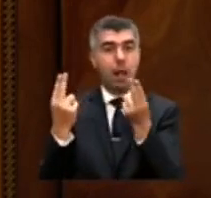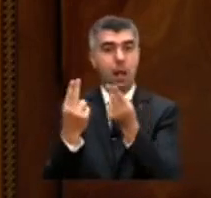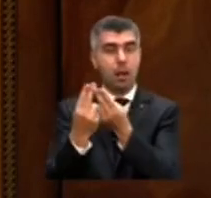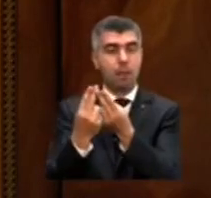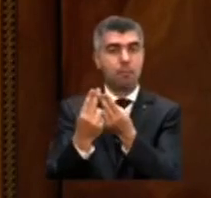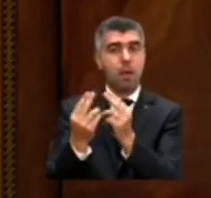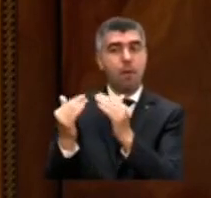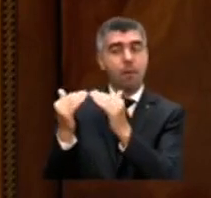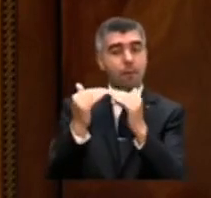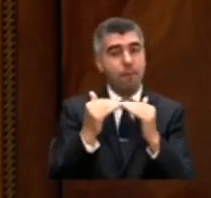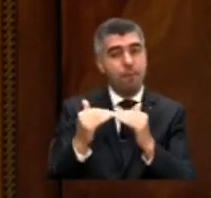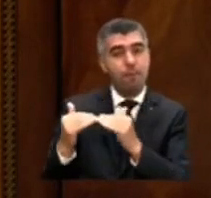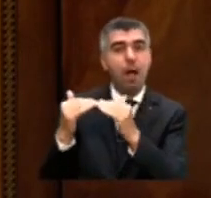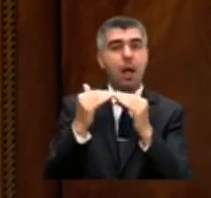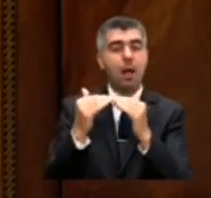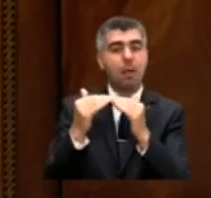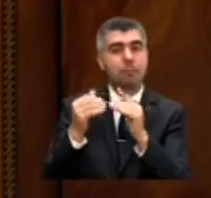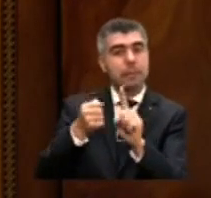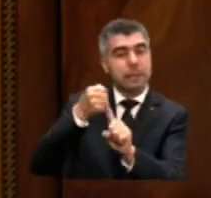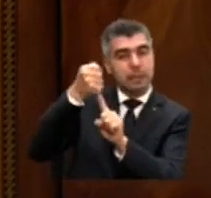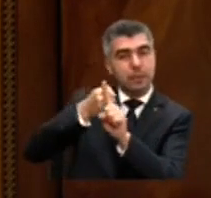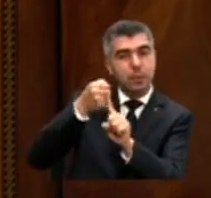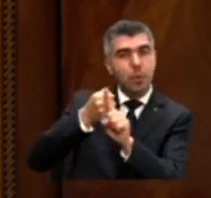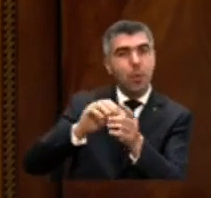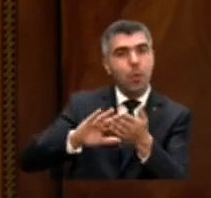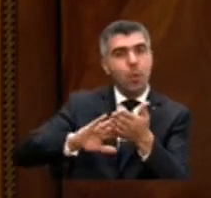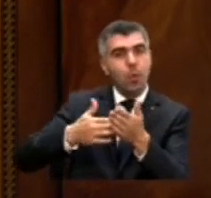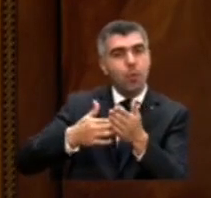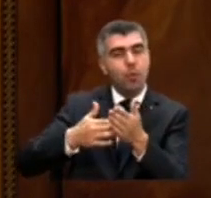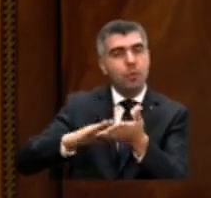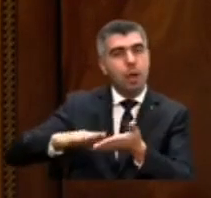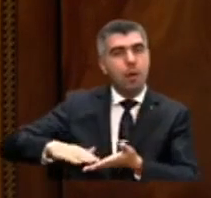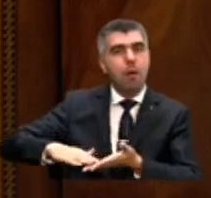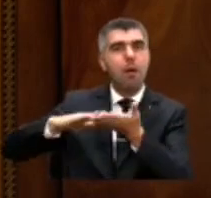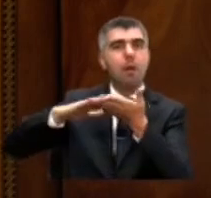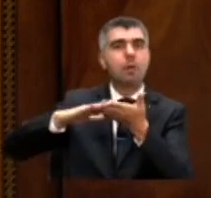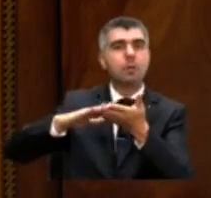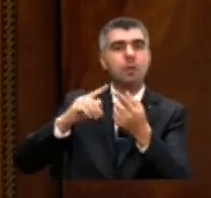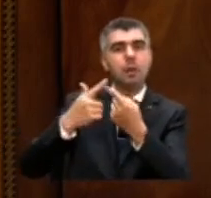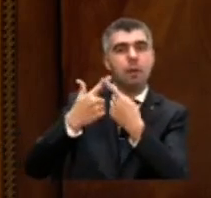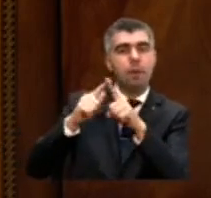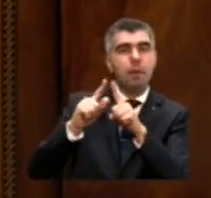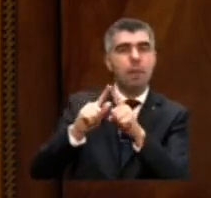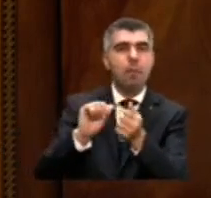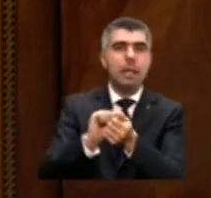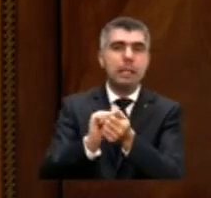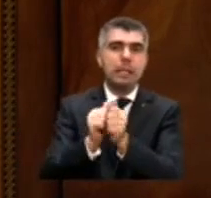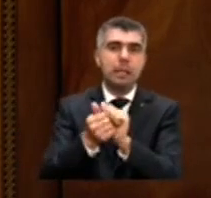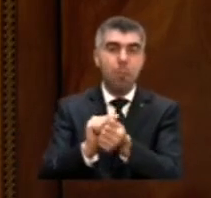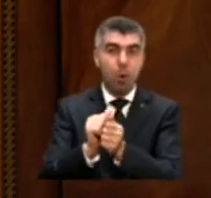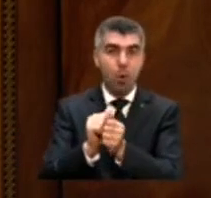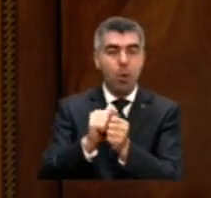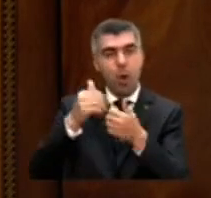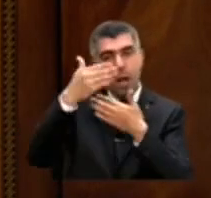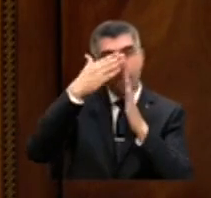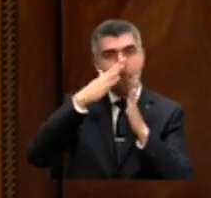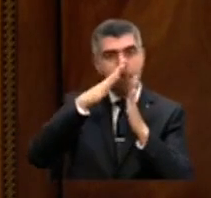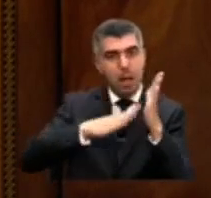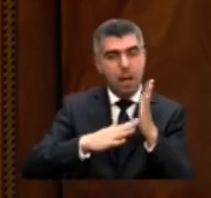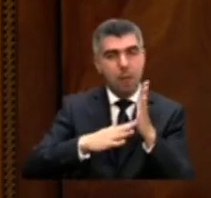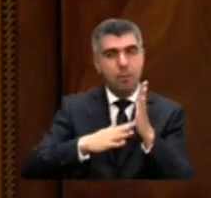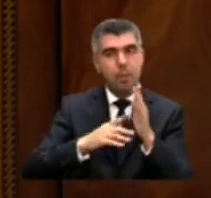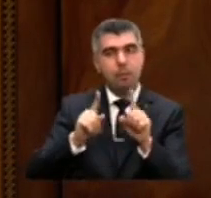تنسيق وتكاتف الجهود من أجل تحسين إنجازات الرياضيين المغاربة على الصعيد